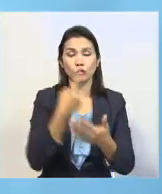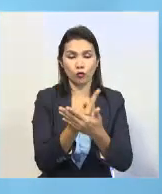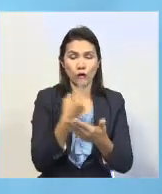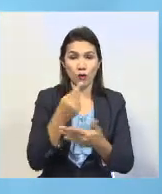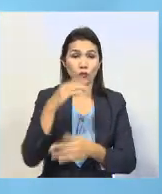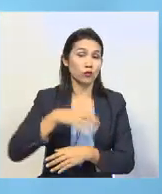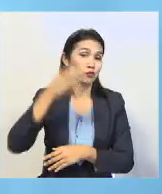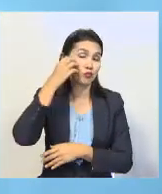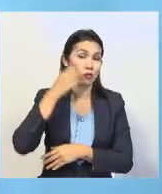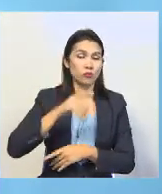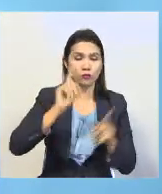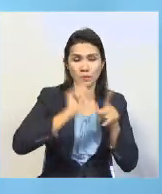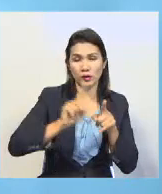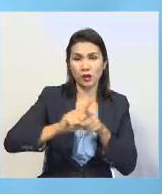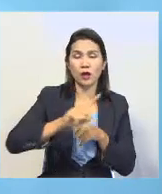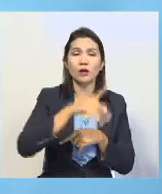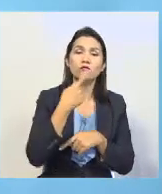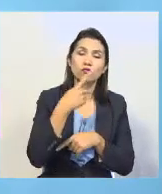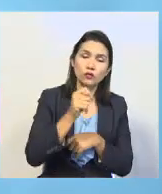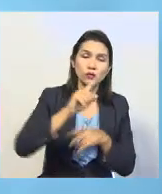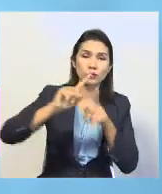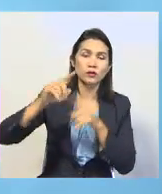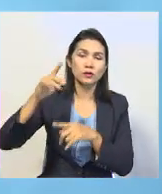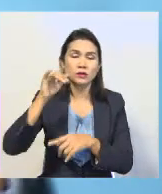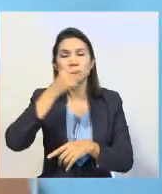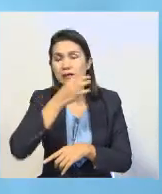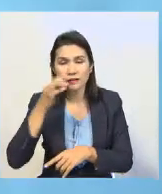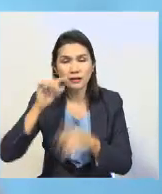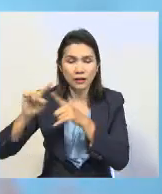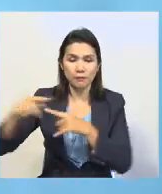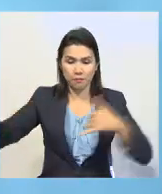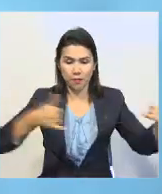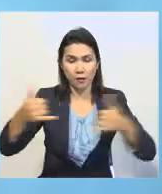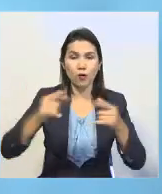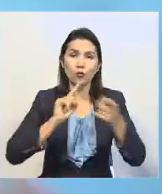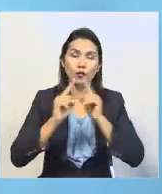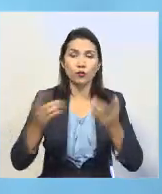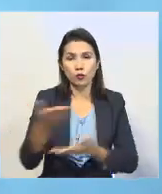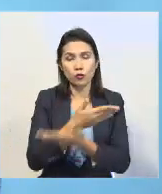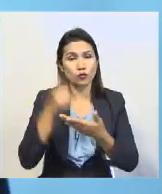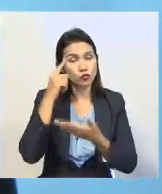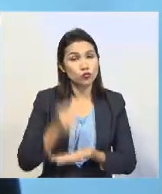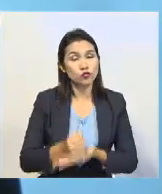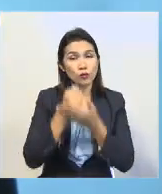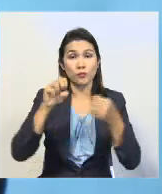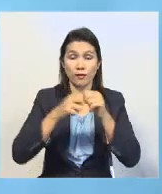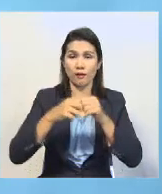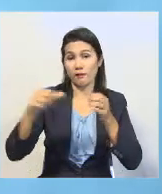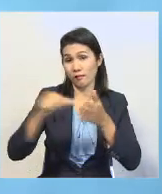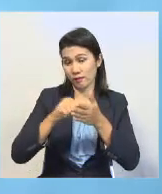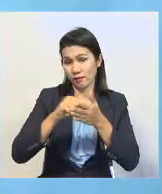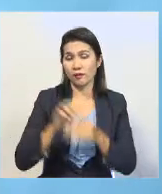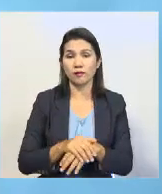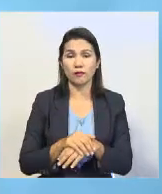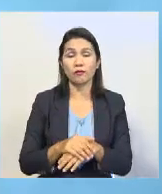ที่ทุกเครือข่ายมาระดมความคิดเห็นและหาแนวทางในการแก้ไขปัญหารัฐมนตรีว่าการกระ